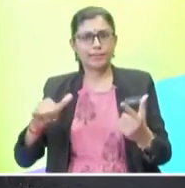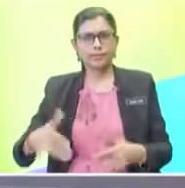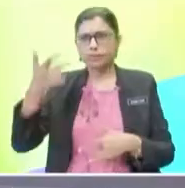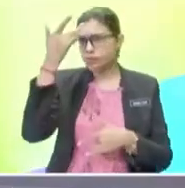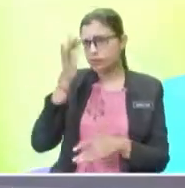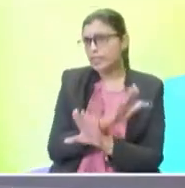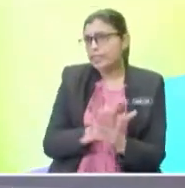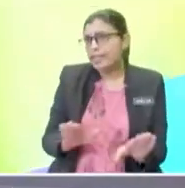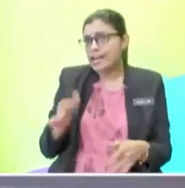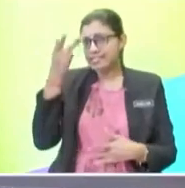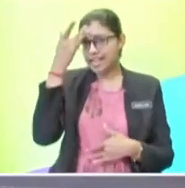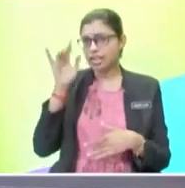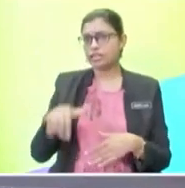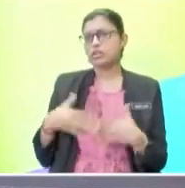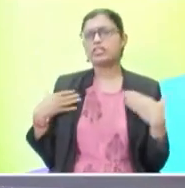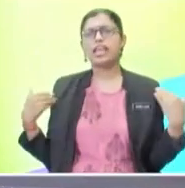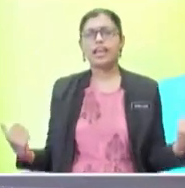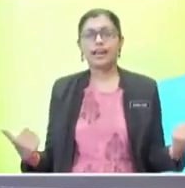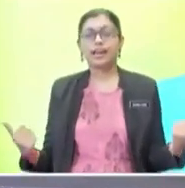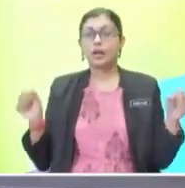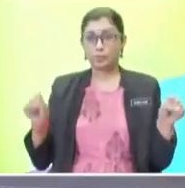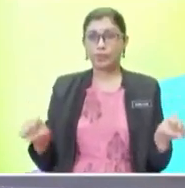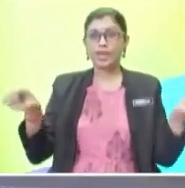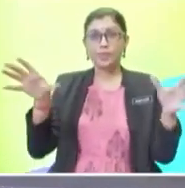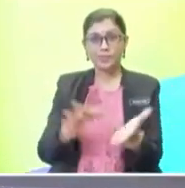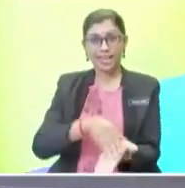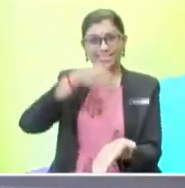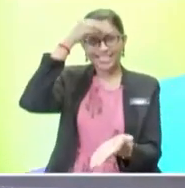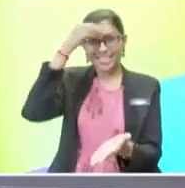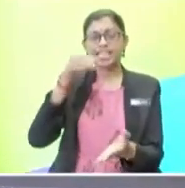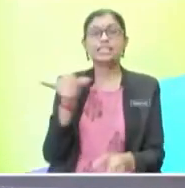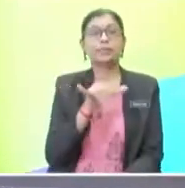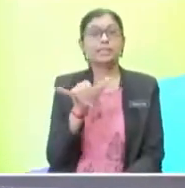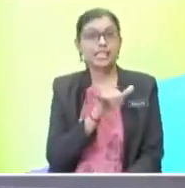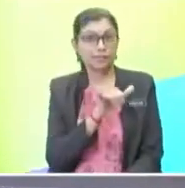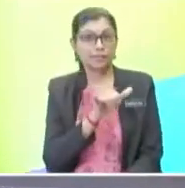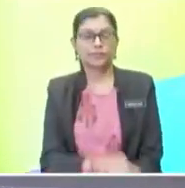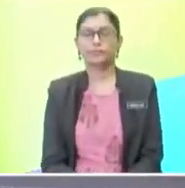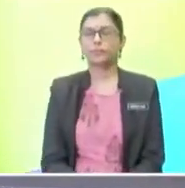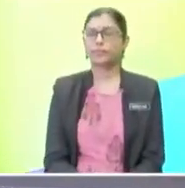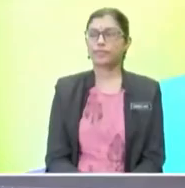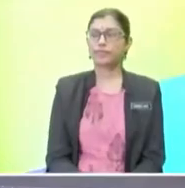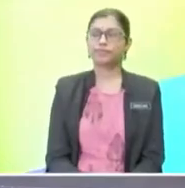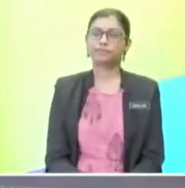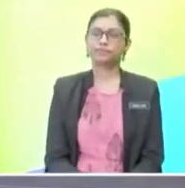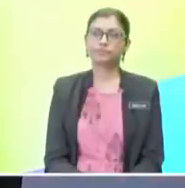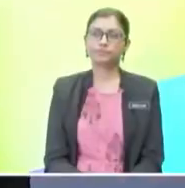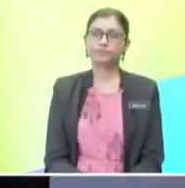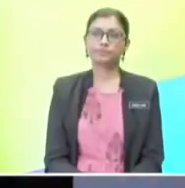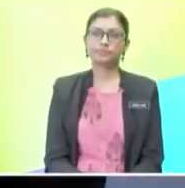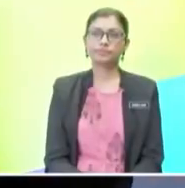cikgu bersemangat ni, cikgu. Tapi sebelum tu cikgu, mungkin cikgu boleh terangkan standard pembelajaran kita pada hari ini. Silakan cikgu. Betul. Terima kasih,